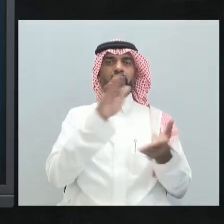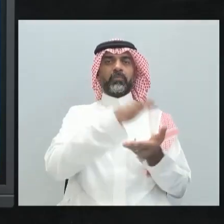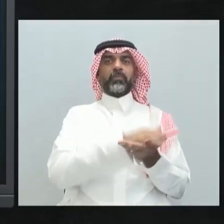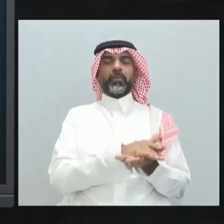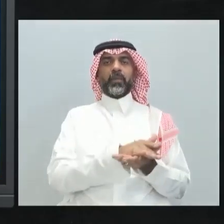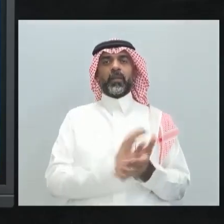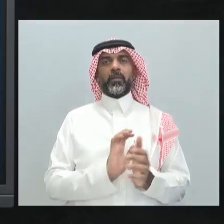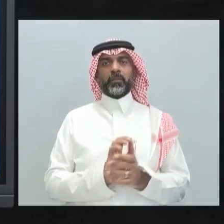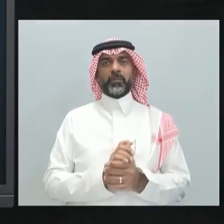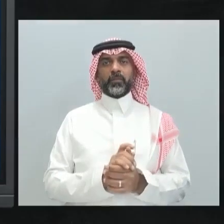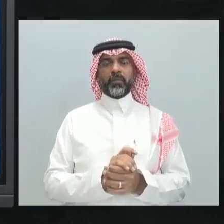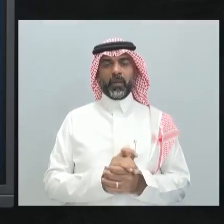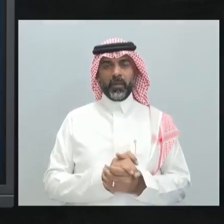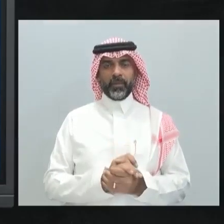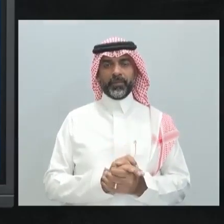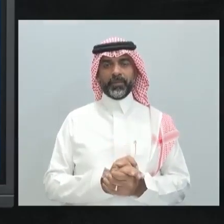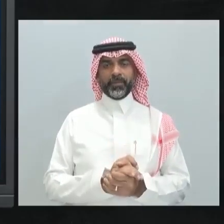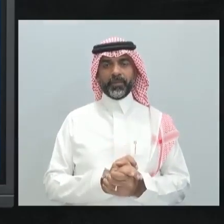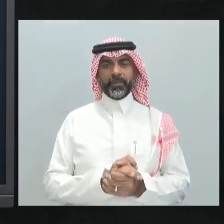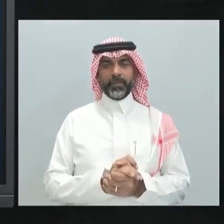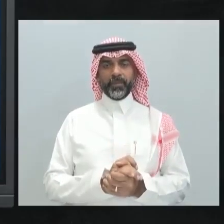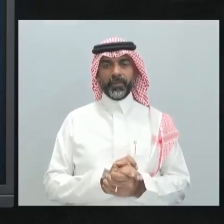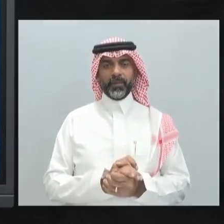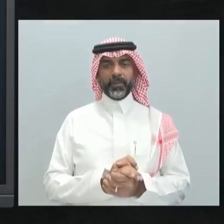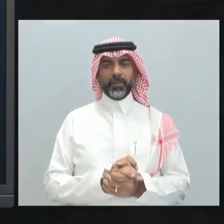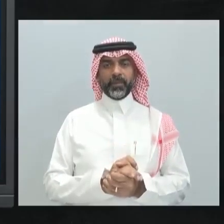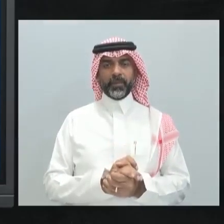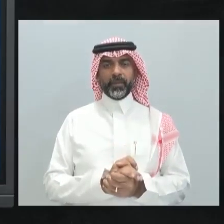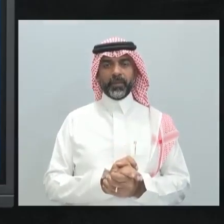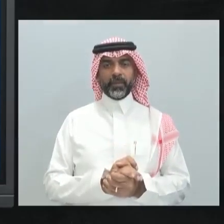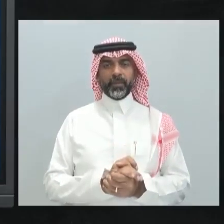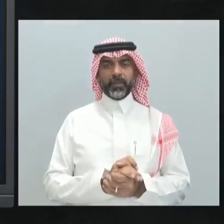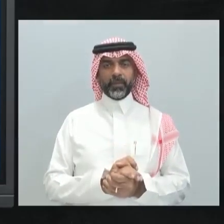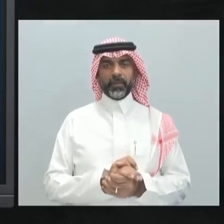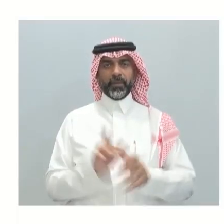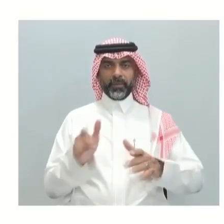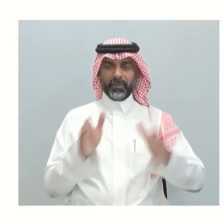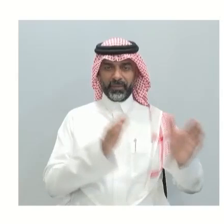اسميناها علاقه تطفل ولكن من نوع مختلف اسميناها علاقه تطفل